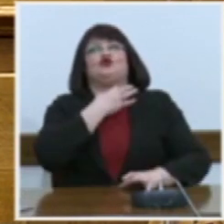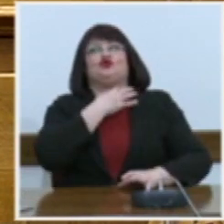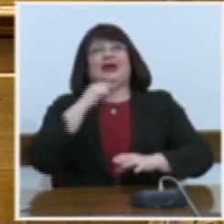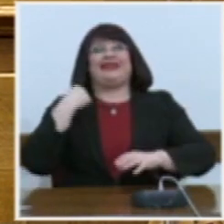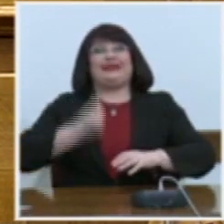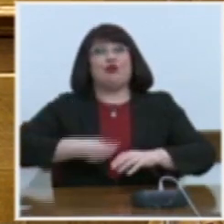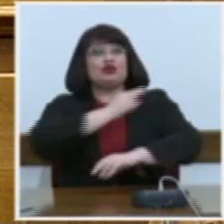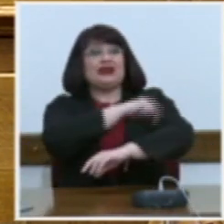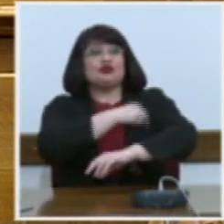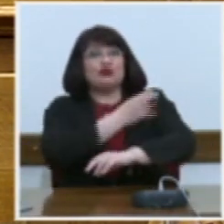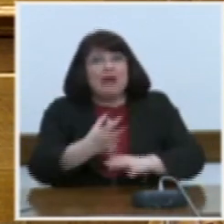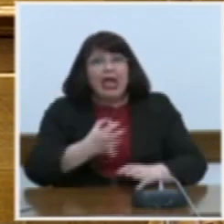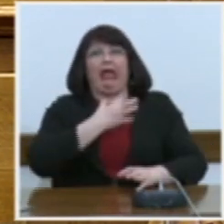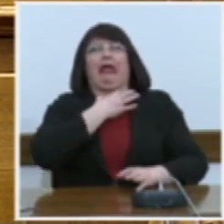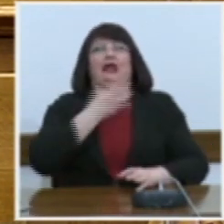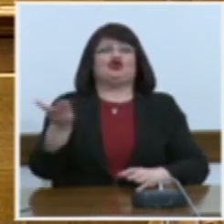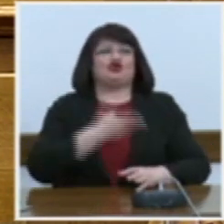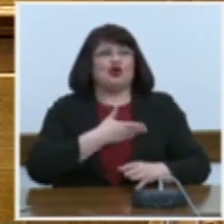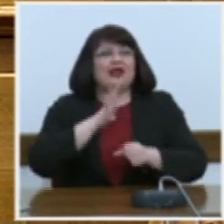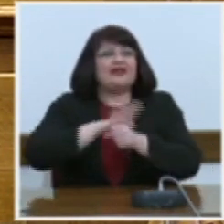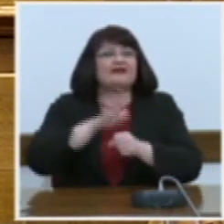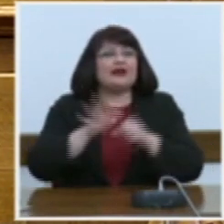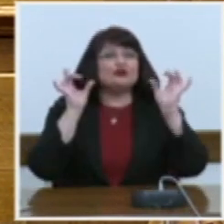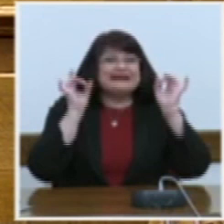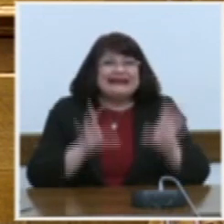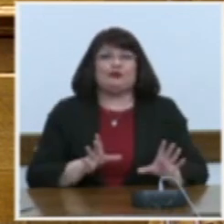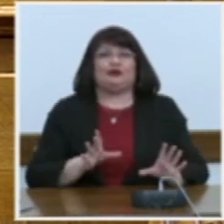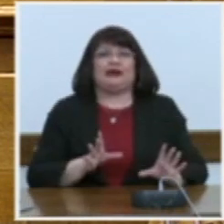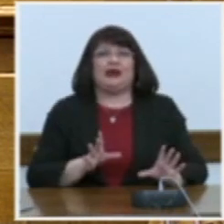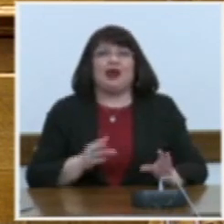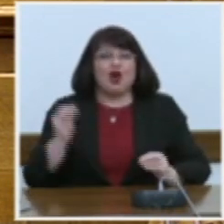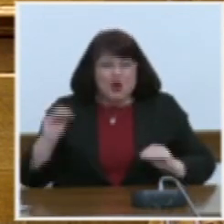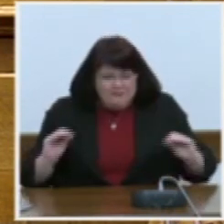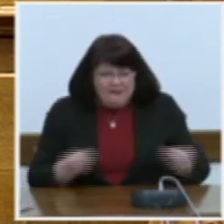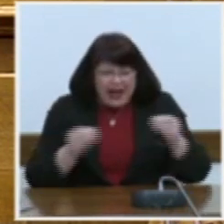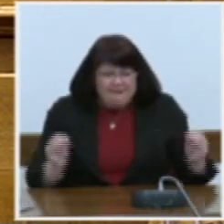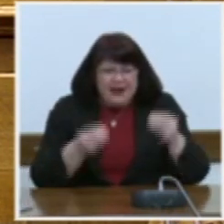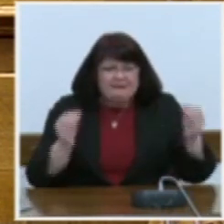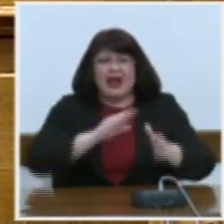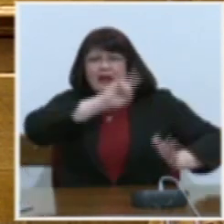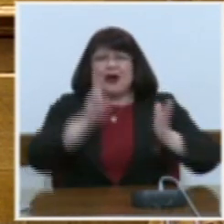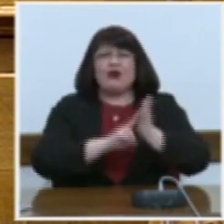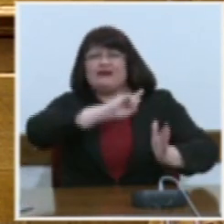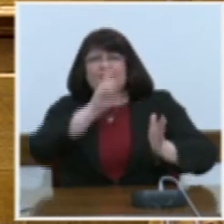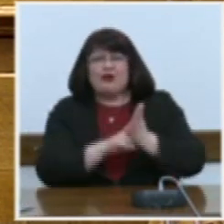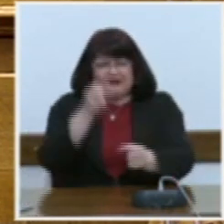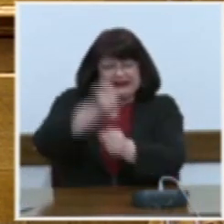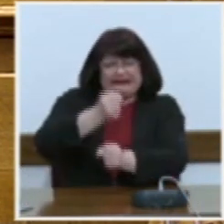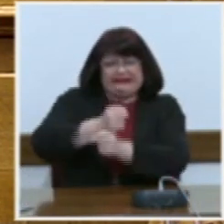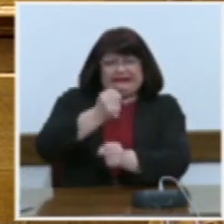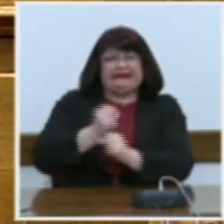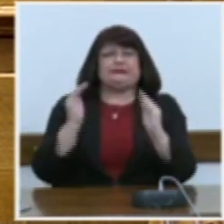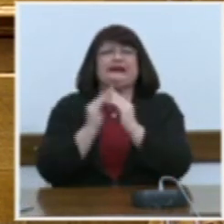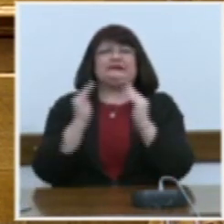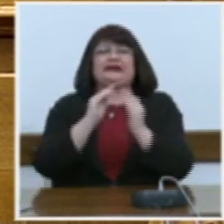νοσοκομεία. Το γεγονός ότι στην Αττική έχουμε εκτείναξη των κρουσμάτων παρά τα lockdown, τι αποδεικνύει; Ότι η πραγματική και